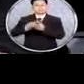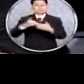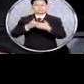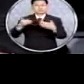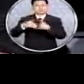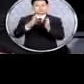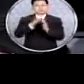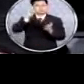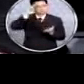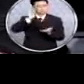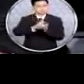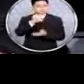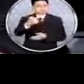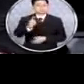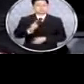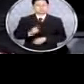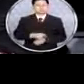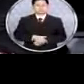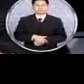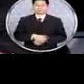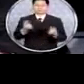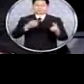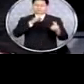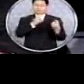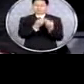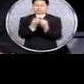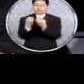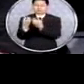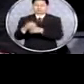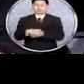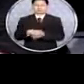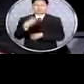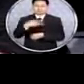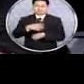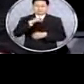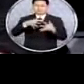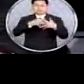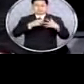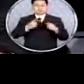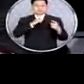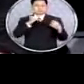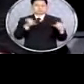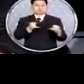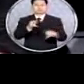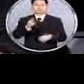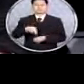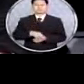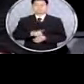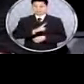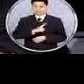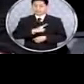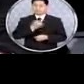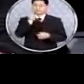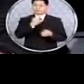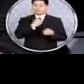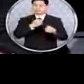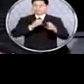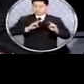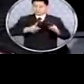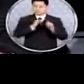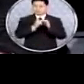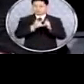面大家印象最深刻的可能是烽火外交，甚至不惜与美国翻脸，你要如何建立国际社会对